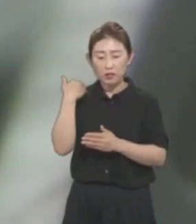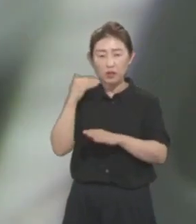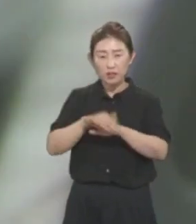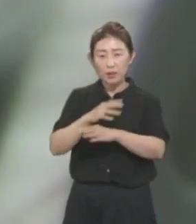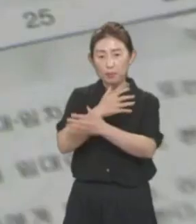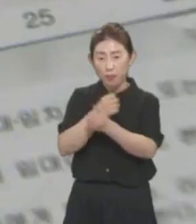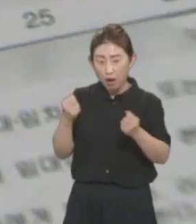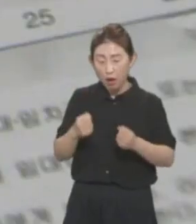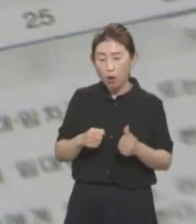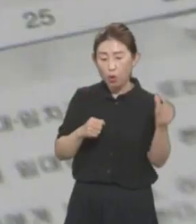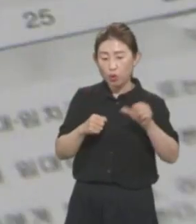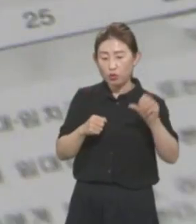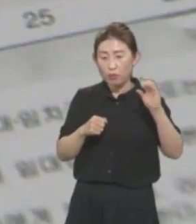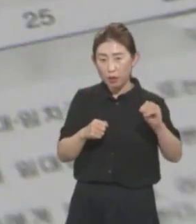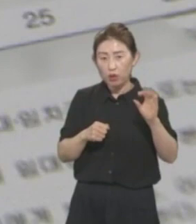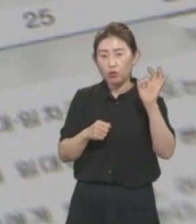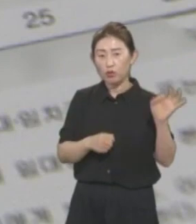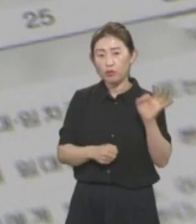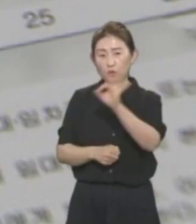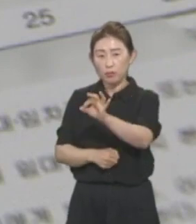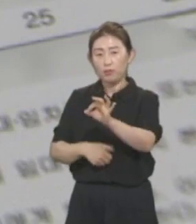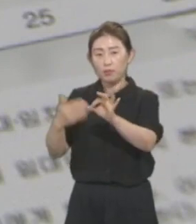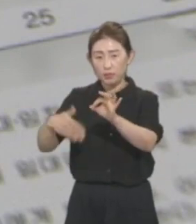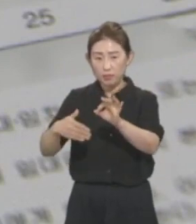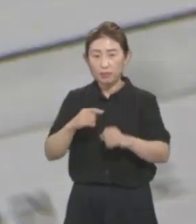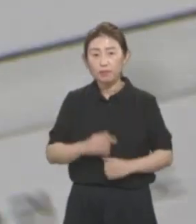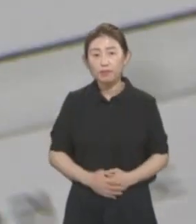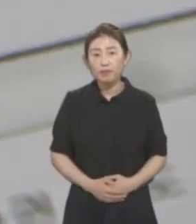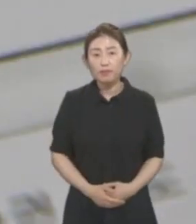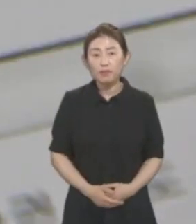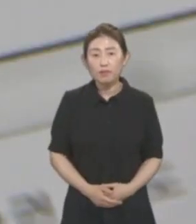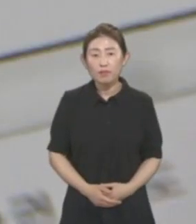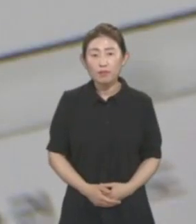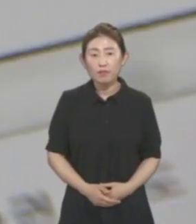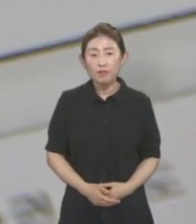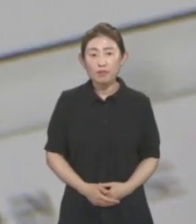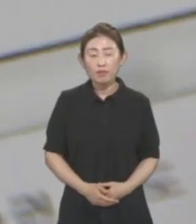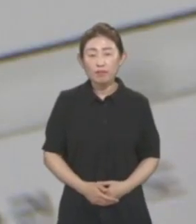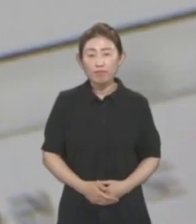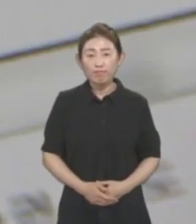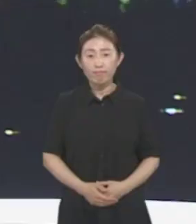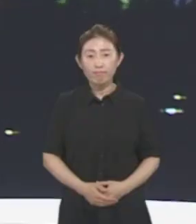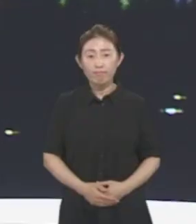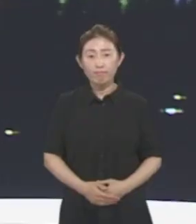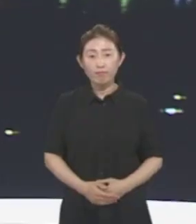상당의 보증금을 가로챈 혐의로 재판에 넘겨졌습니다.